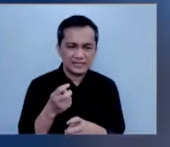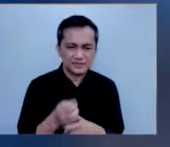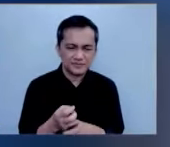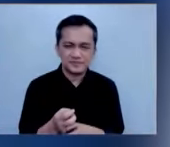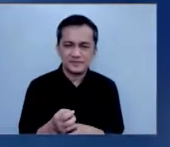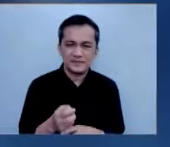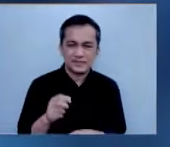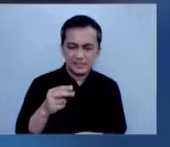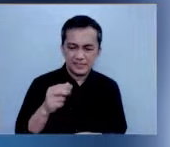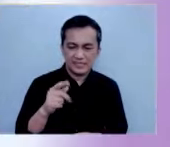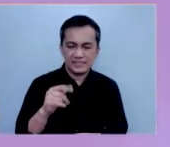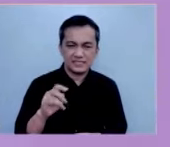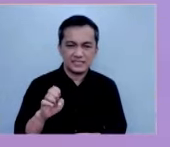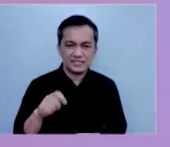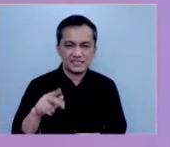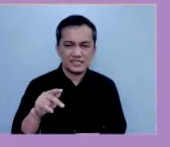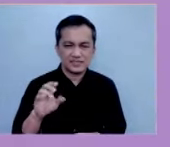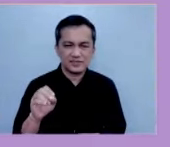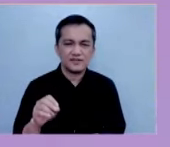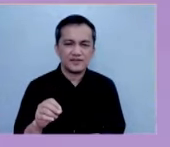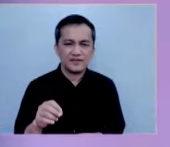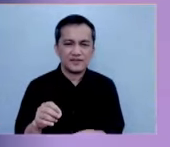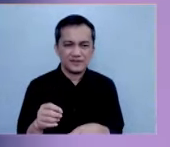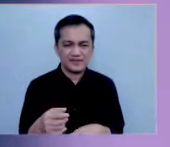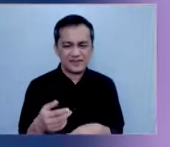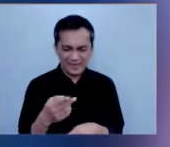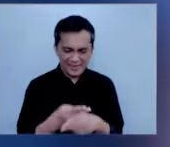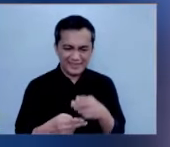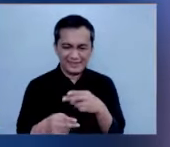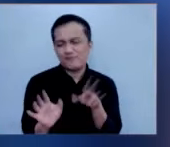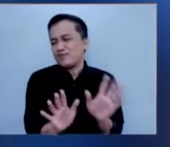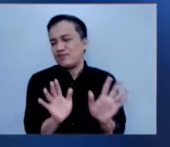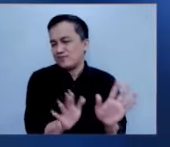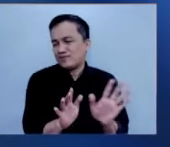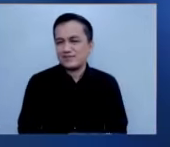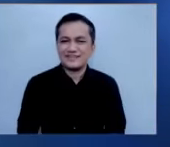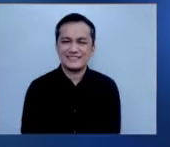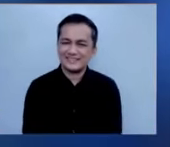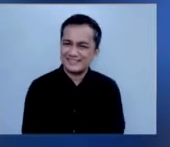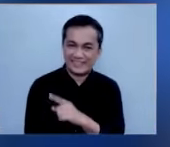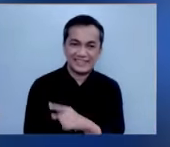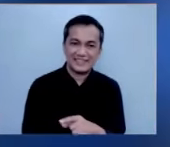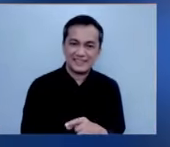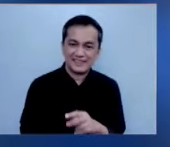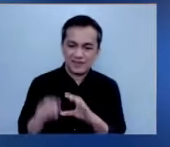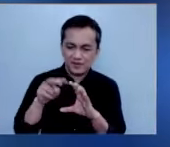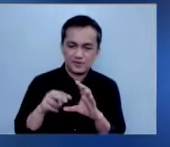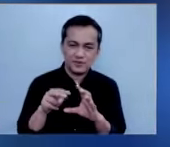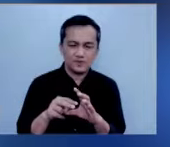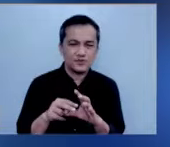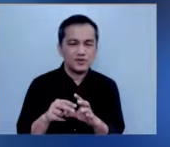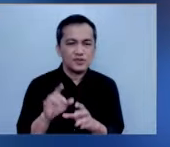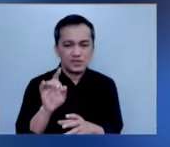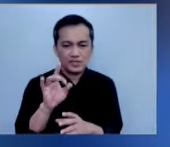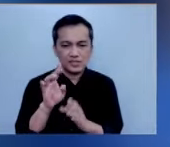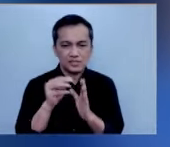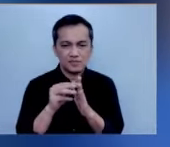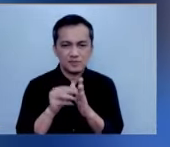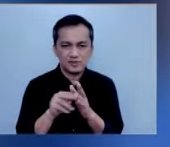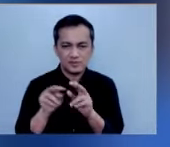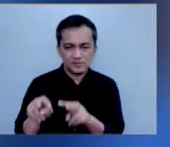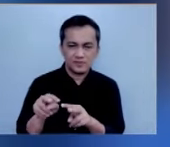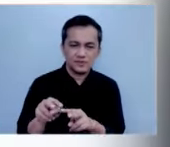kinto may pagpilantik pa na mga kamay si ang videong yan Aba may 18 million views na sa